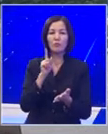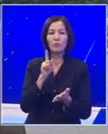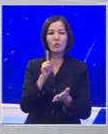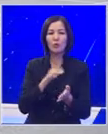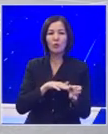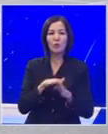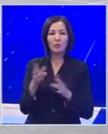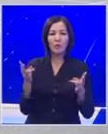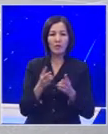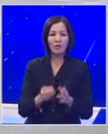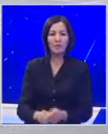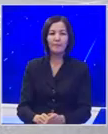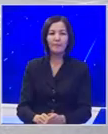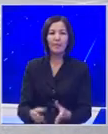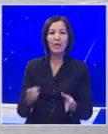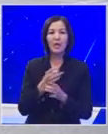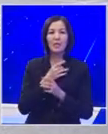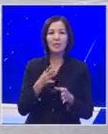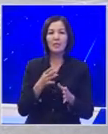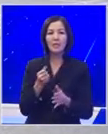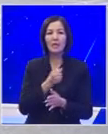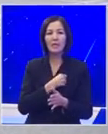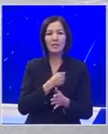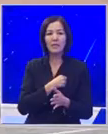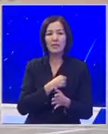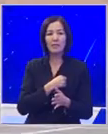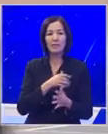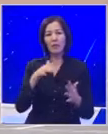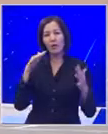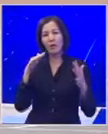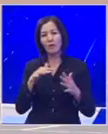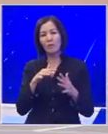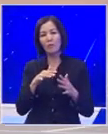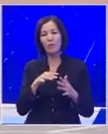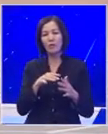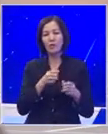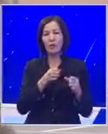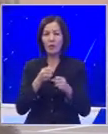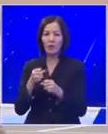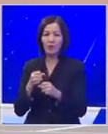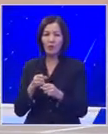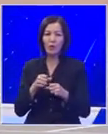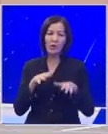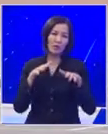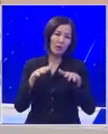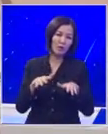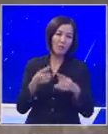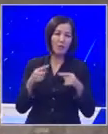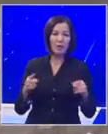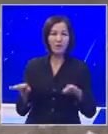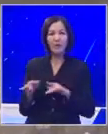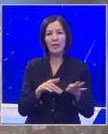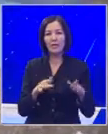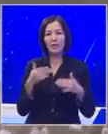міндетті. Салтанатты жиында әскери қойылым болып, қоян-қолтық ұрыс, қару қолдану тәсілдері көрсетілді. Одан кейін сарбаз атанып